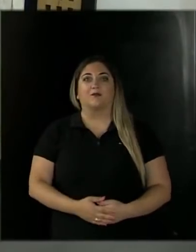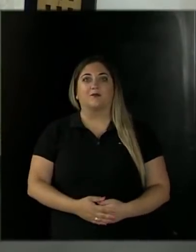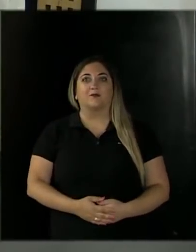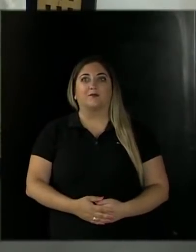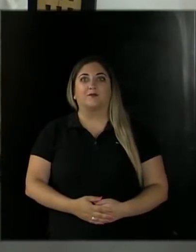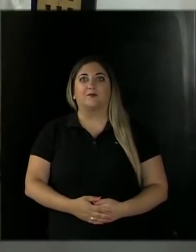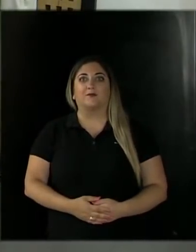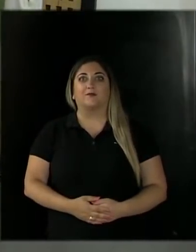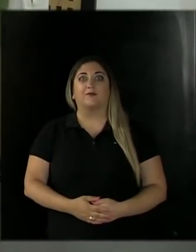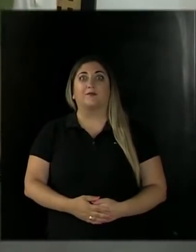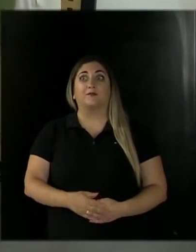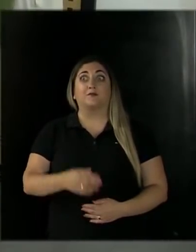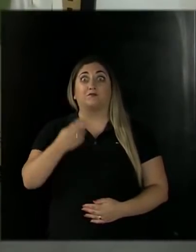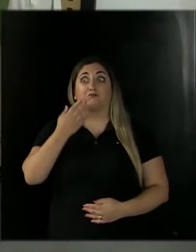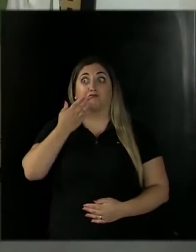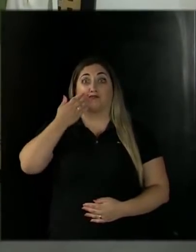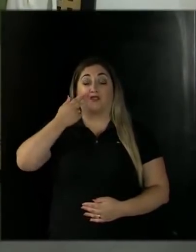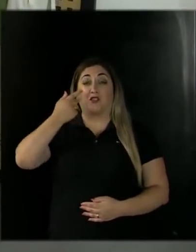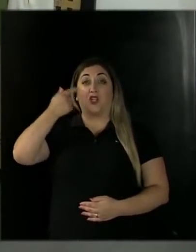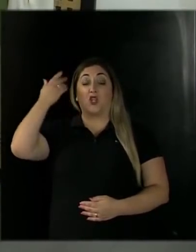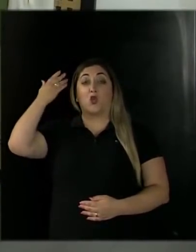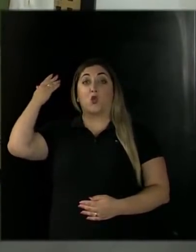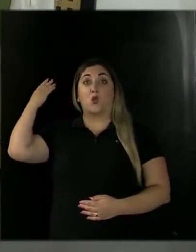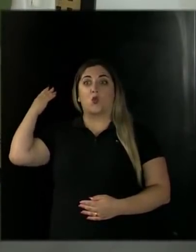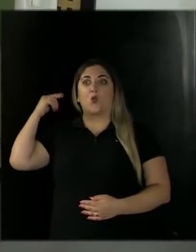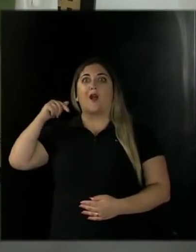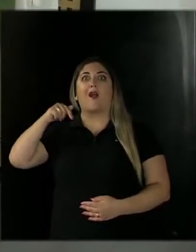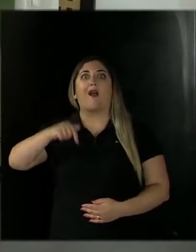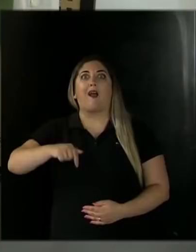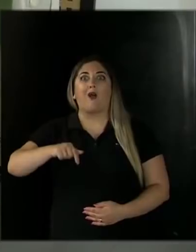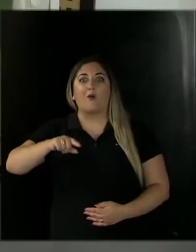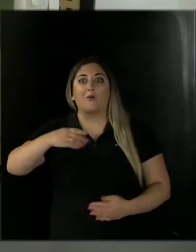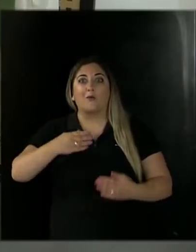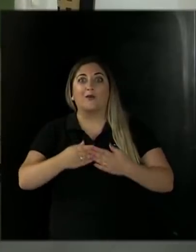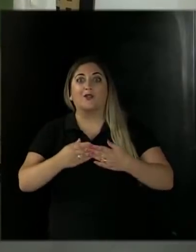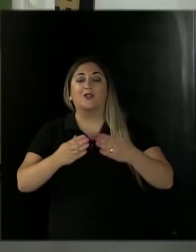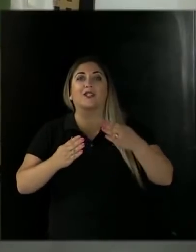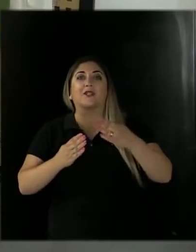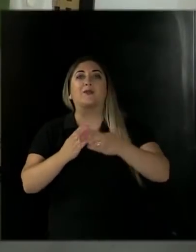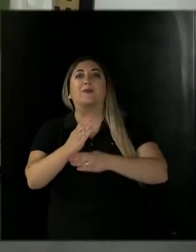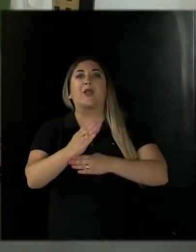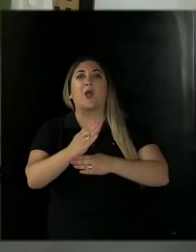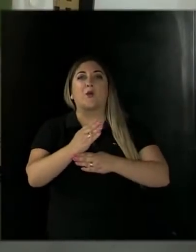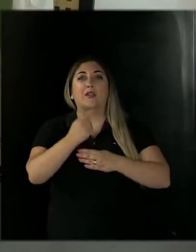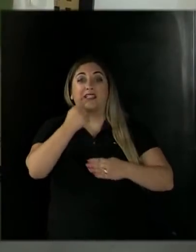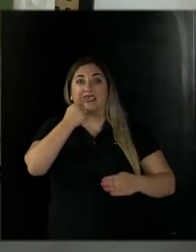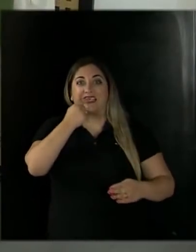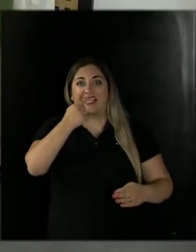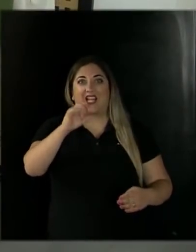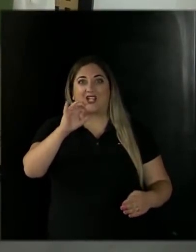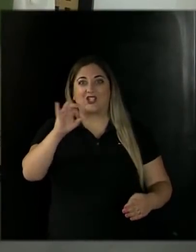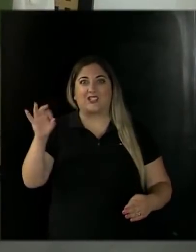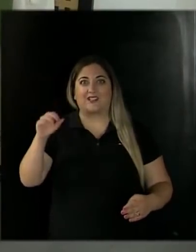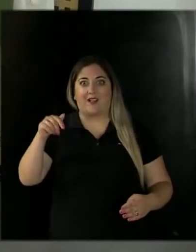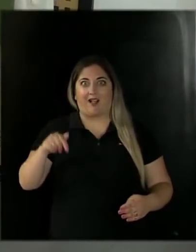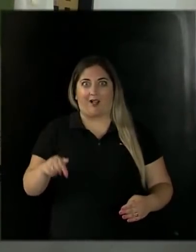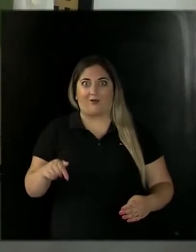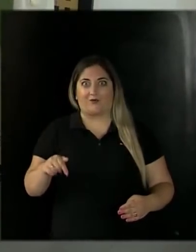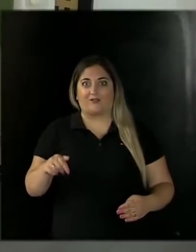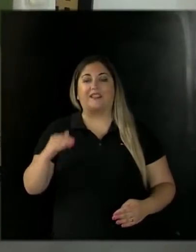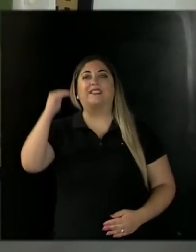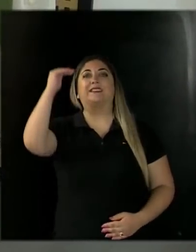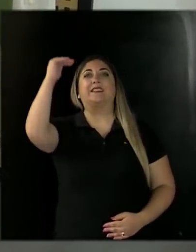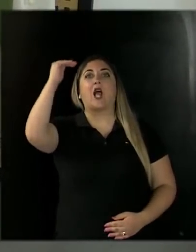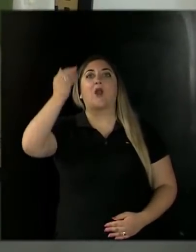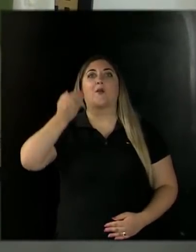7 xhur ilu kważi konna hawnhekk biex nibdew is-sena mid-Dar tal-Providenza. U llum